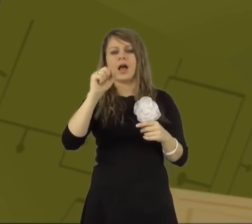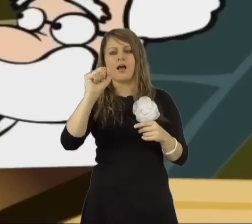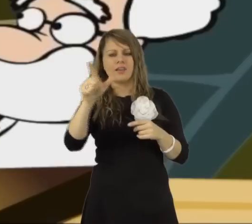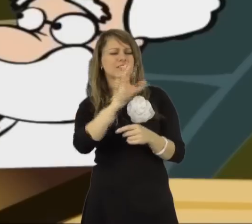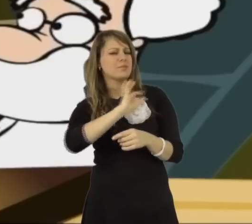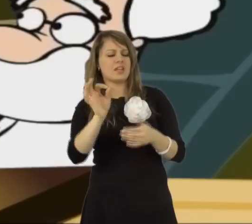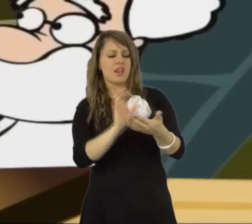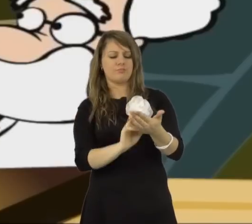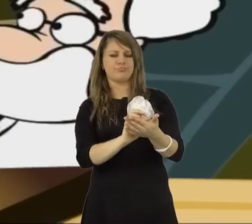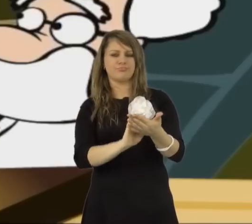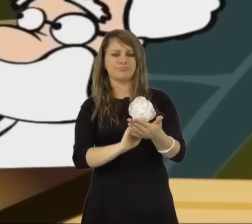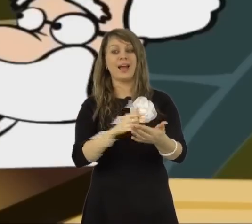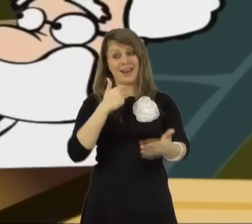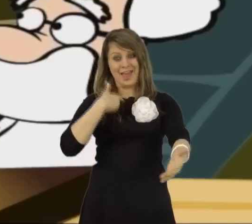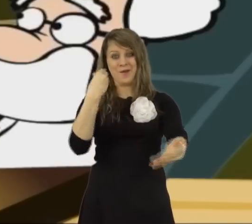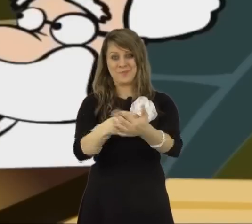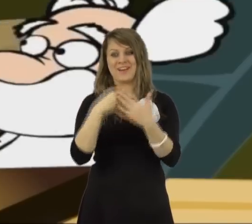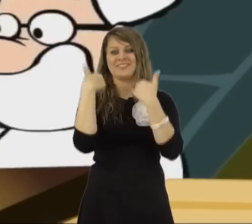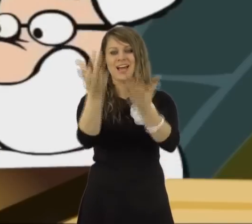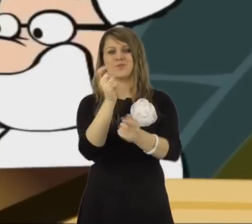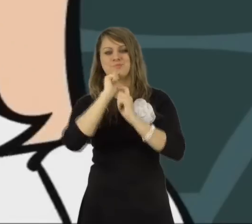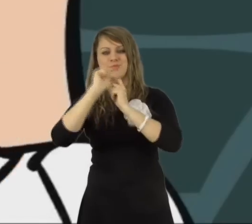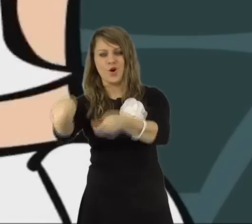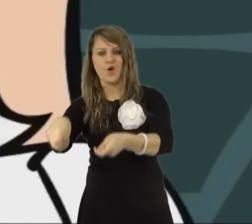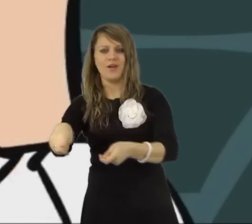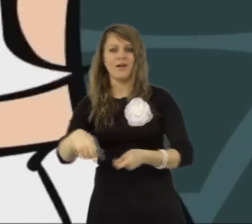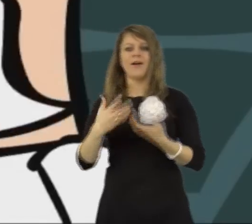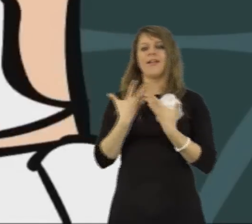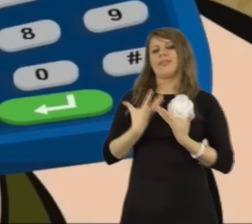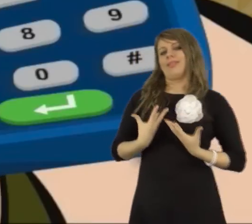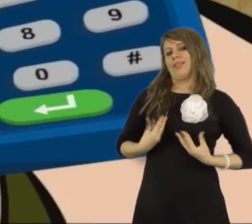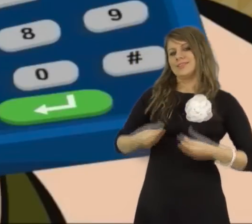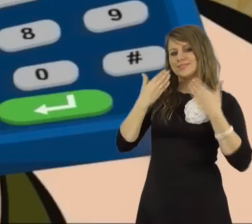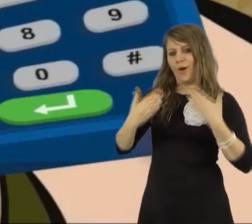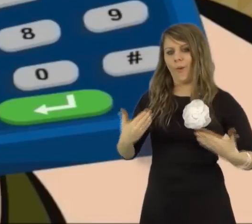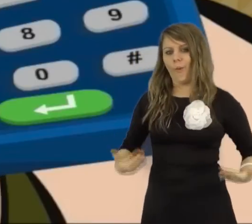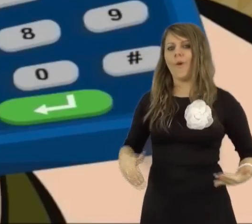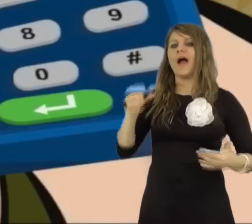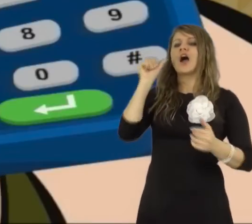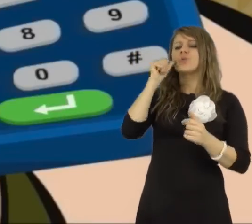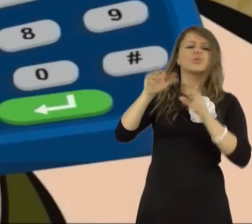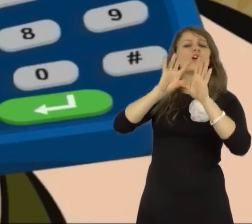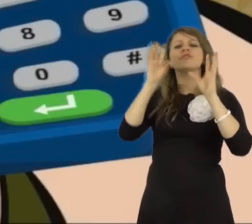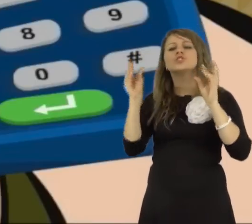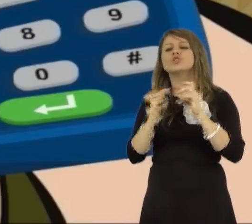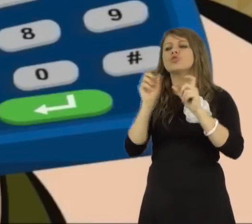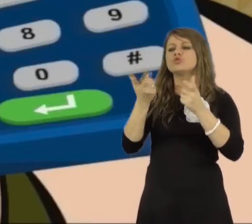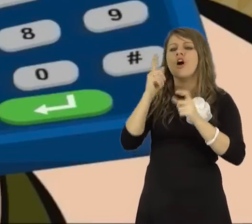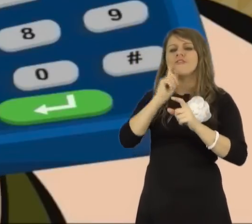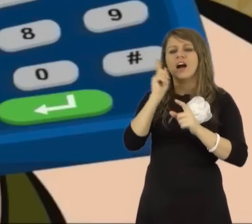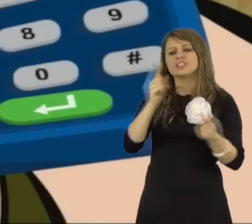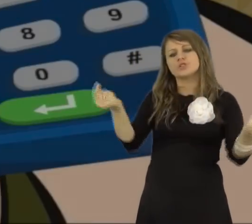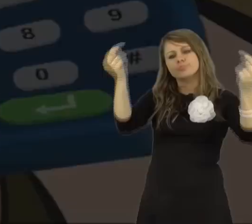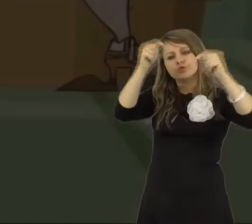dla ciebie niespodziankę. Kupiłem ci terminal w prezencie. O, dziękuję. Jutro pojawią się u ciebie fachowcy,